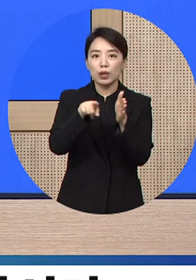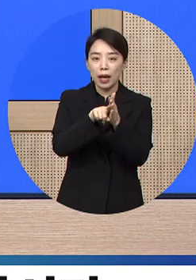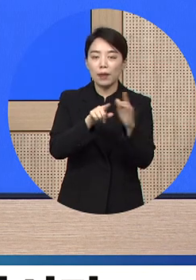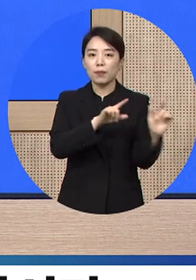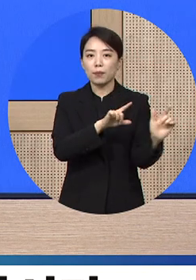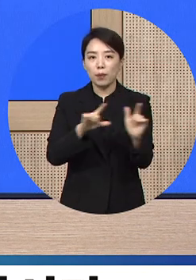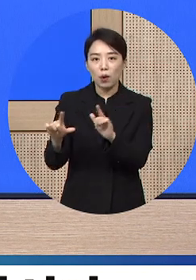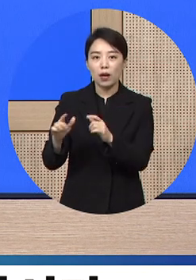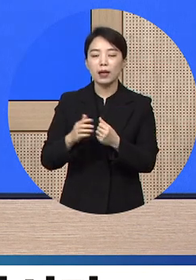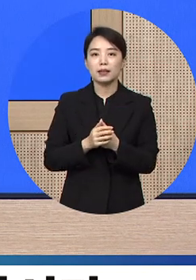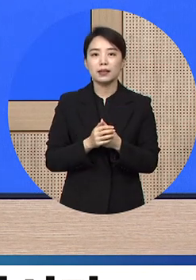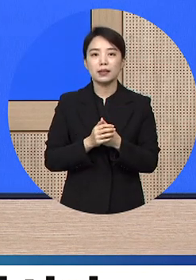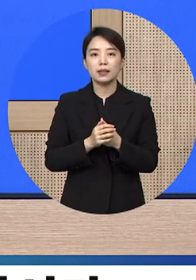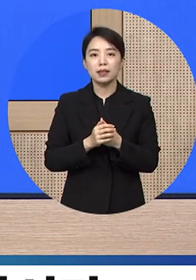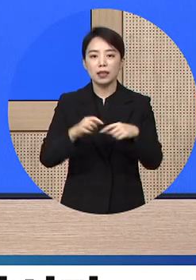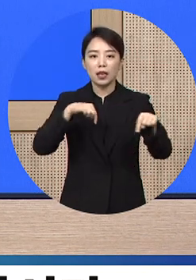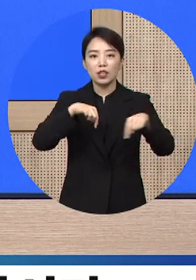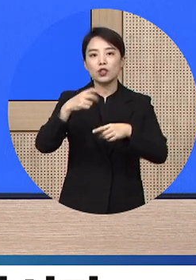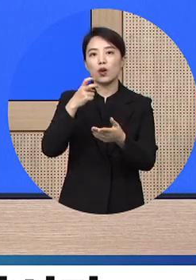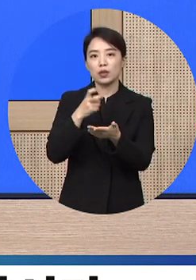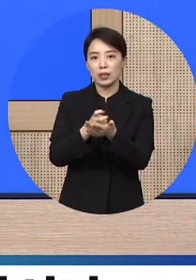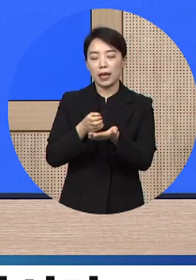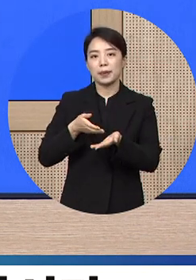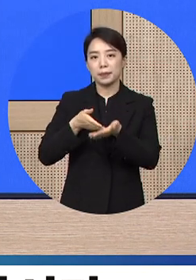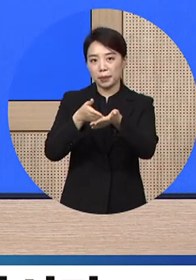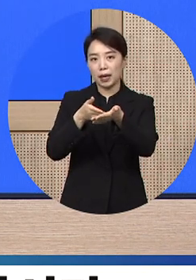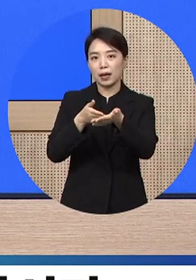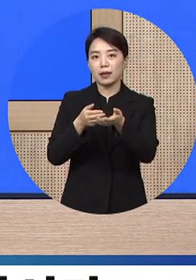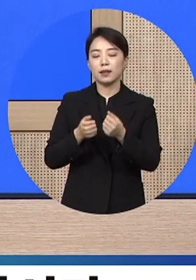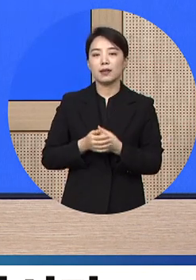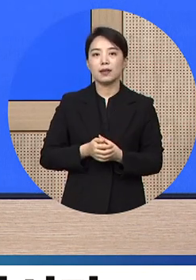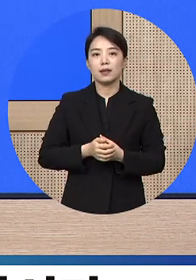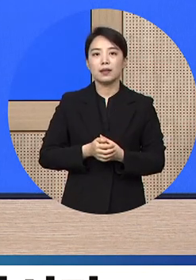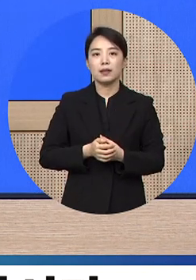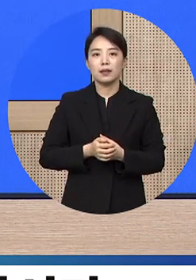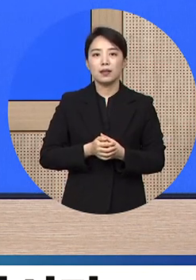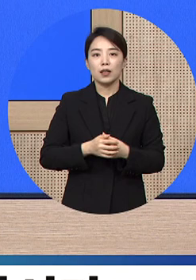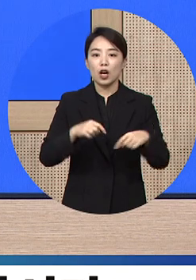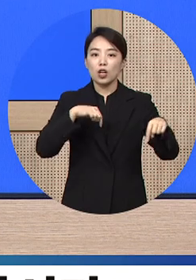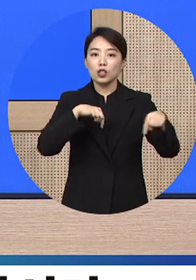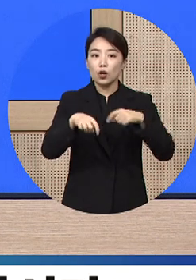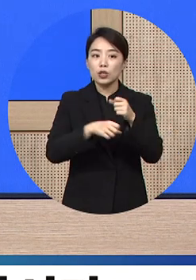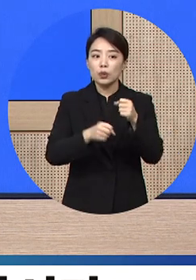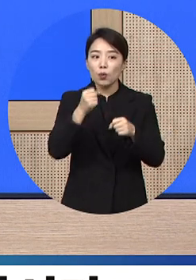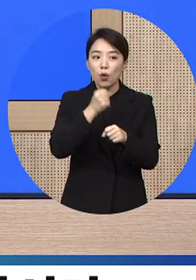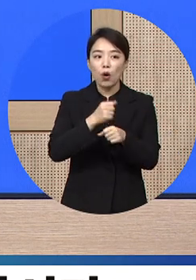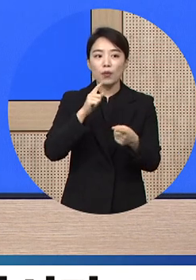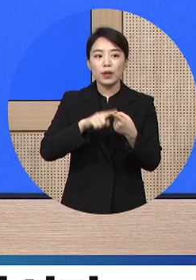같은 것을 병행했다는 말씀을 드립니다. 정치 복원에 대해서 아마 궁금하셔서